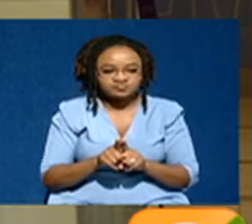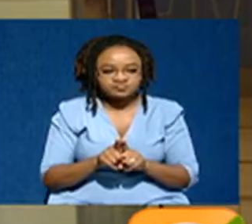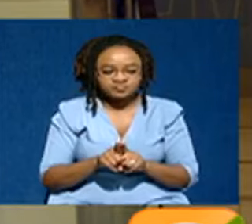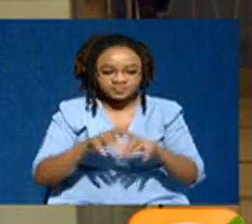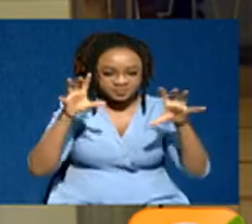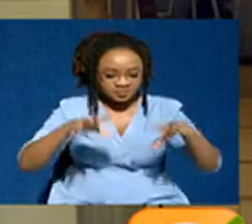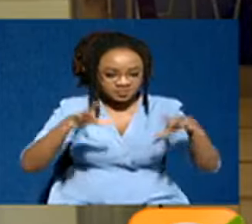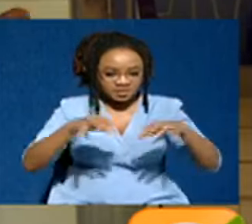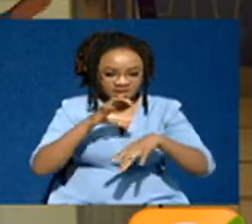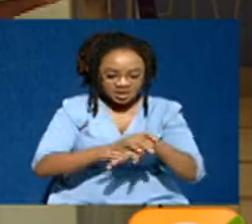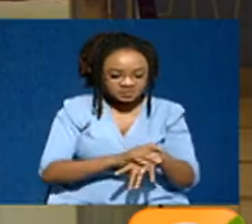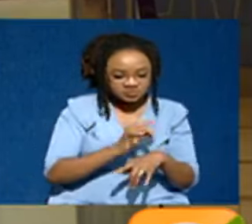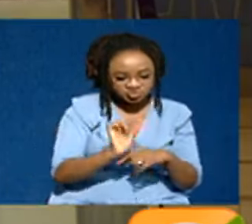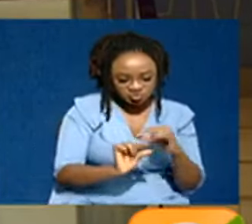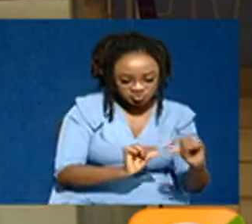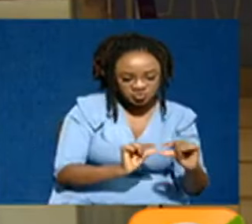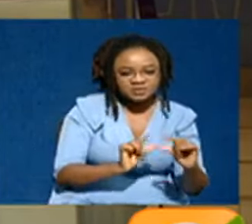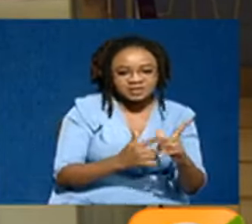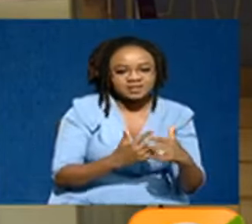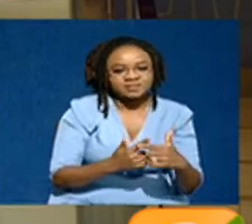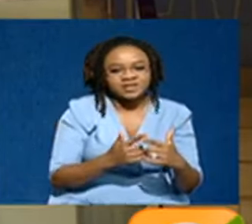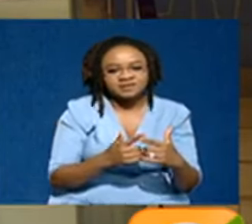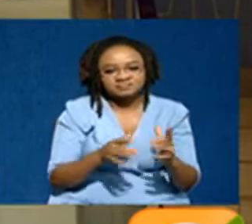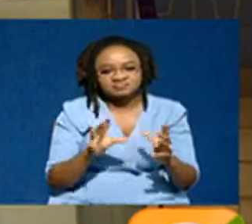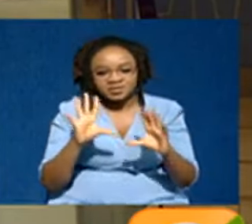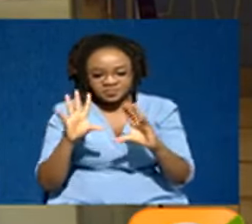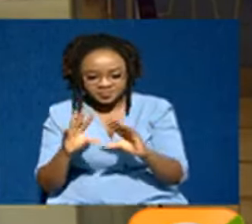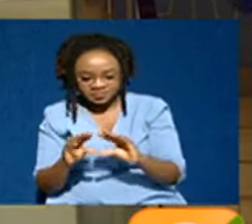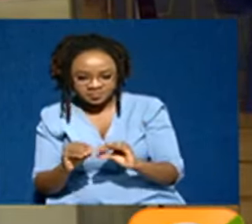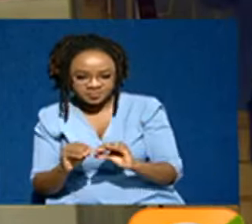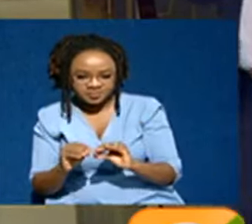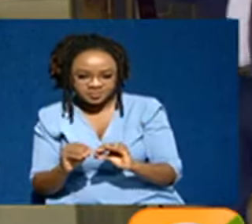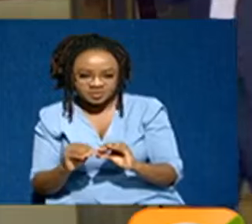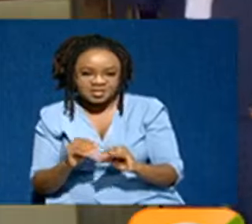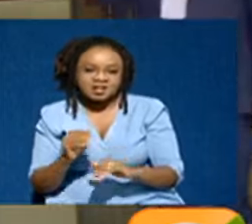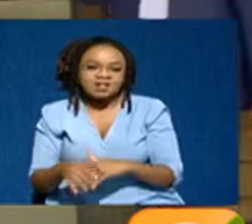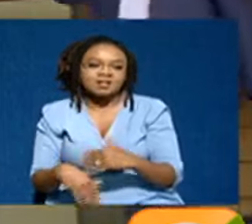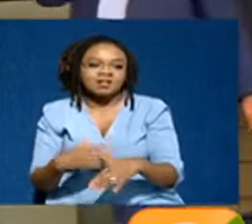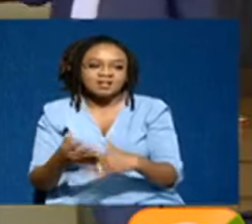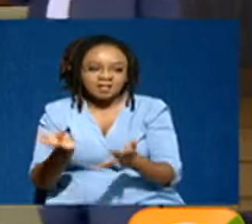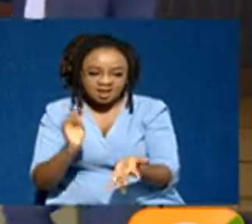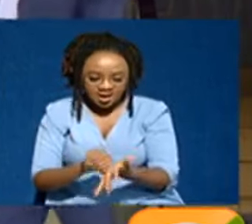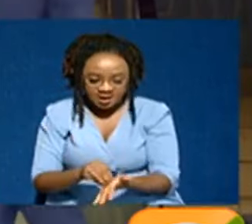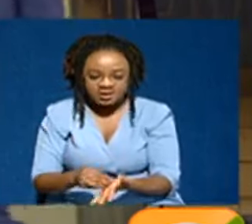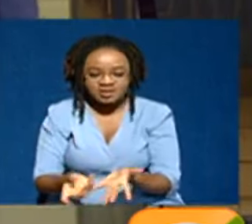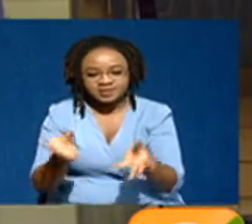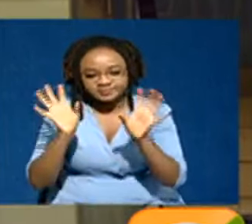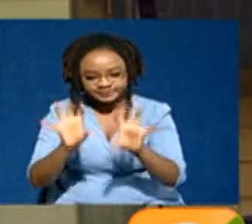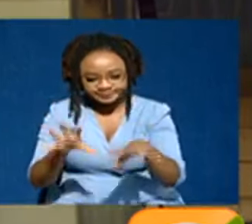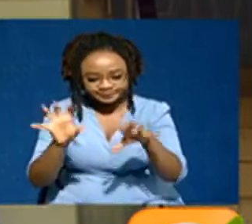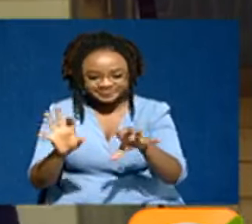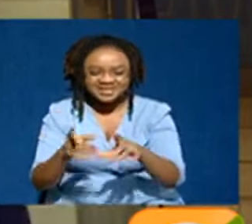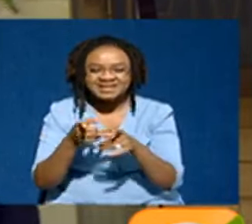inanyesha siku kadhaa, alafu inakuwa na hiyo break, na hiyo ni